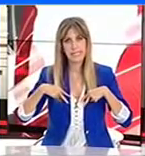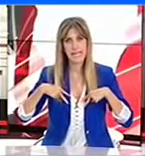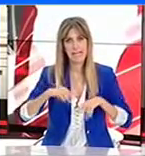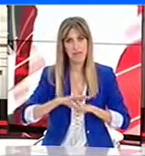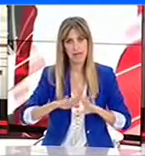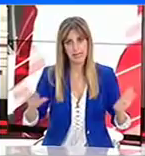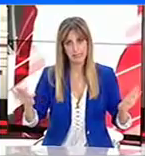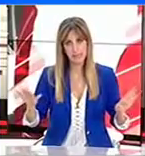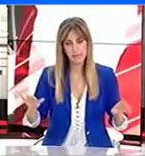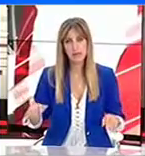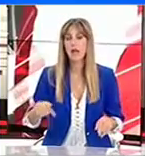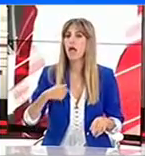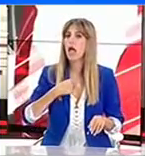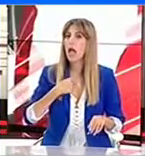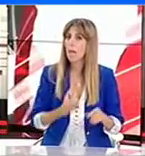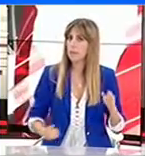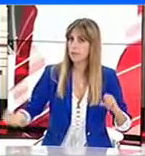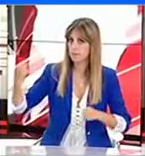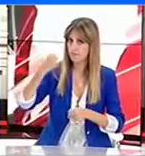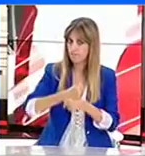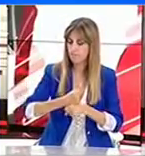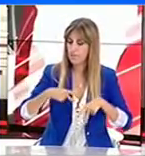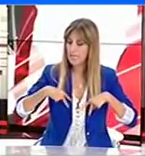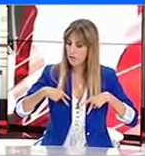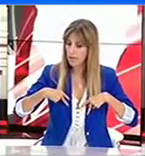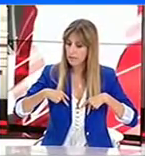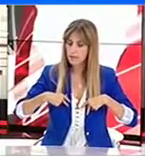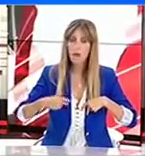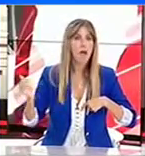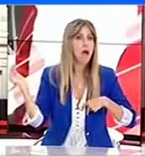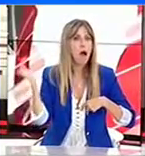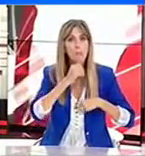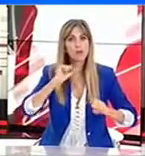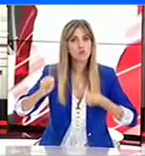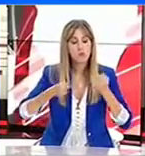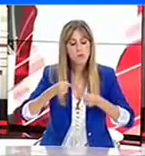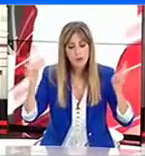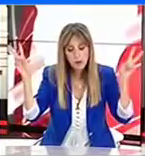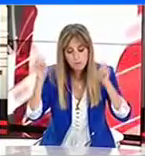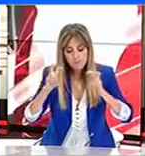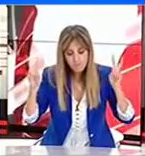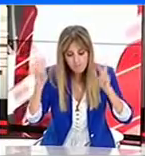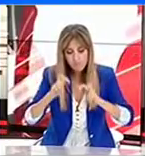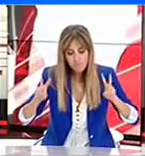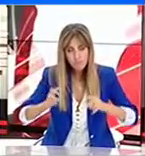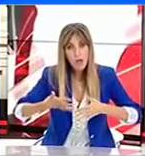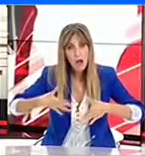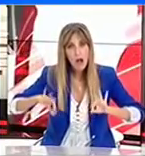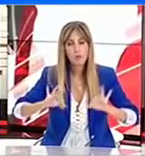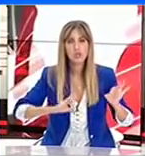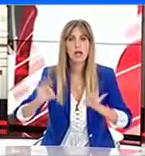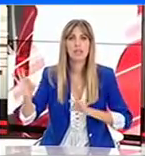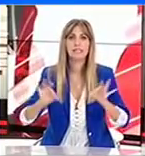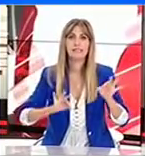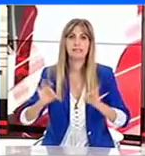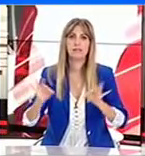Η προσπάθεια που κάναμε ήταν μια προσπάθεια εξορθολογισμού και μια προσπάθεια η οποία